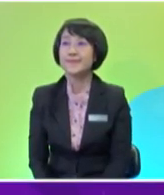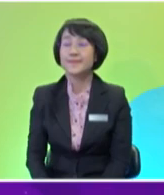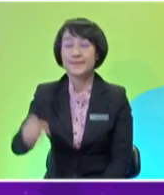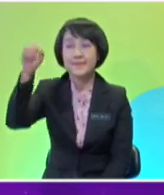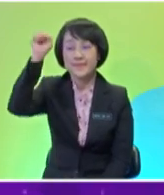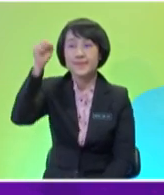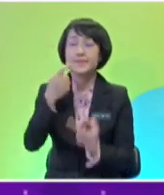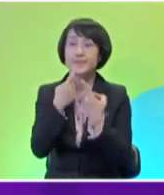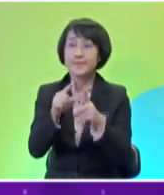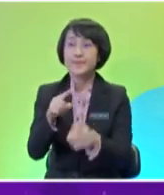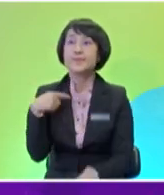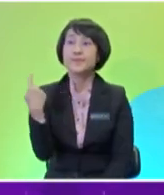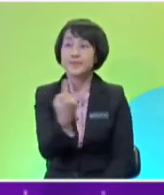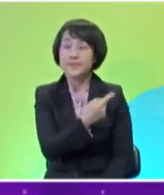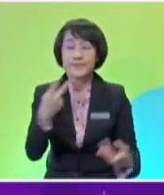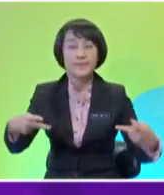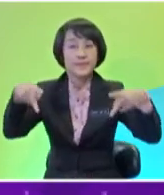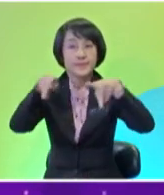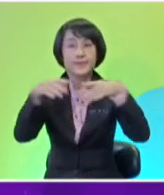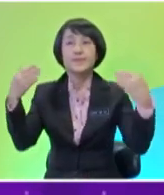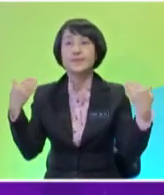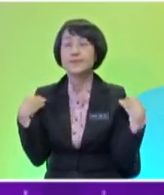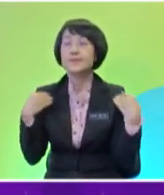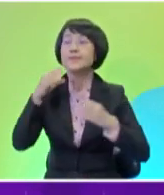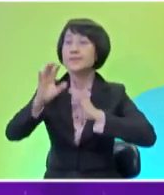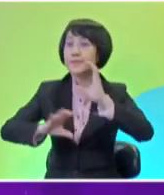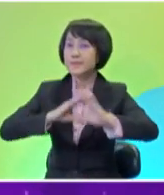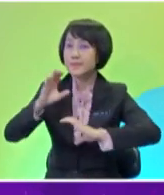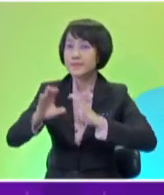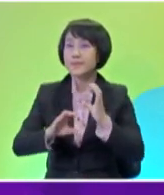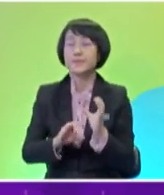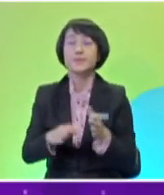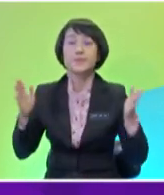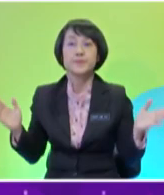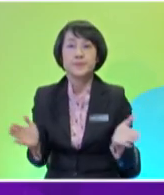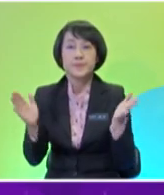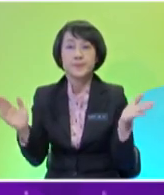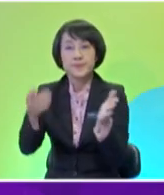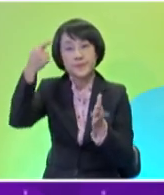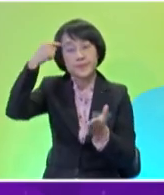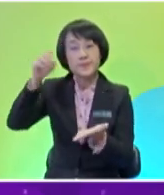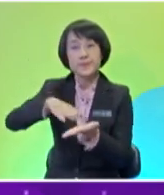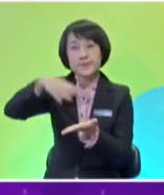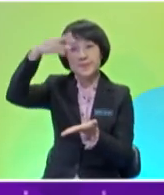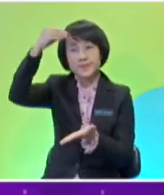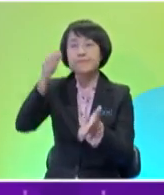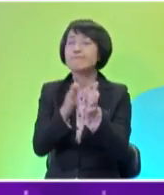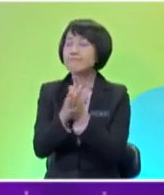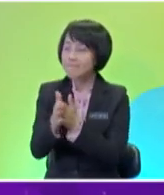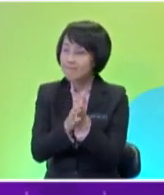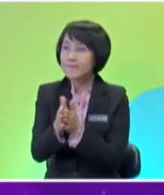kita perlu ada cita-cita sebagai motivasi untuk belajar lebih rajin